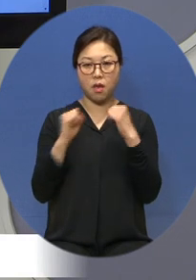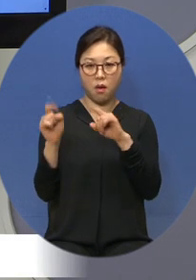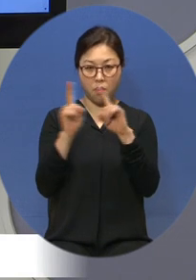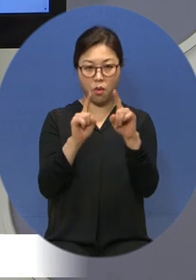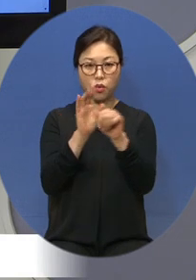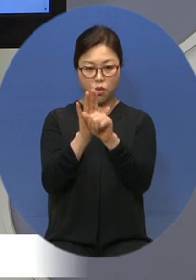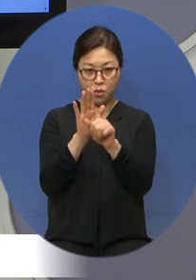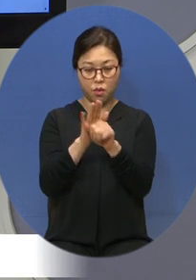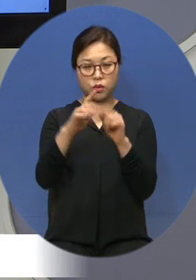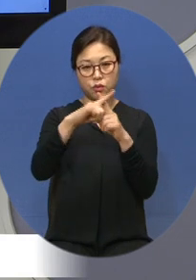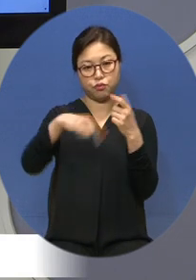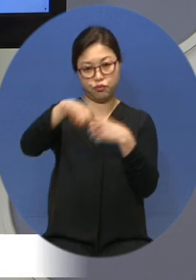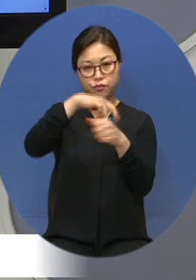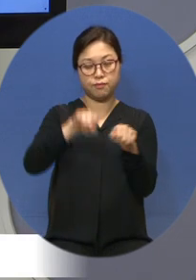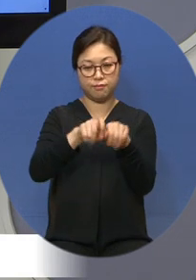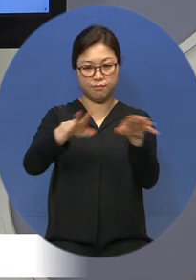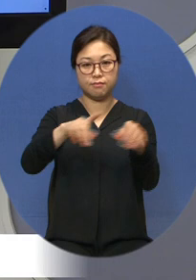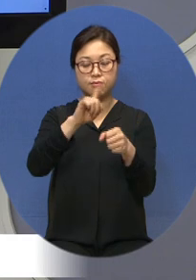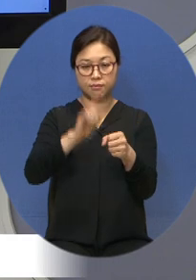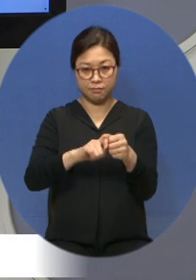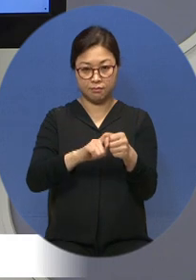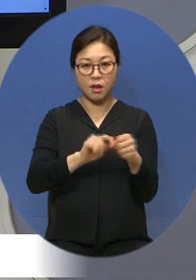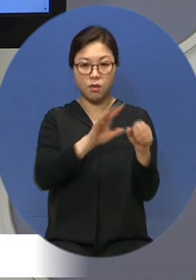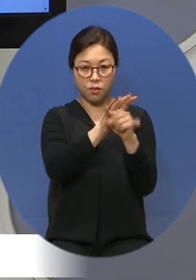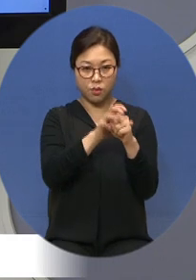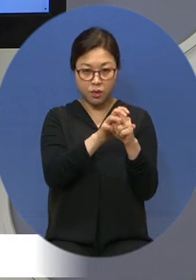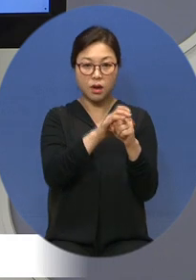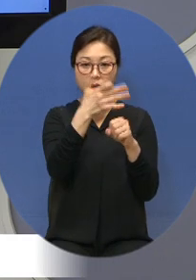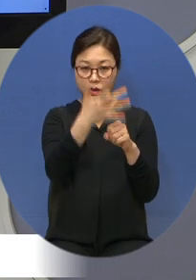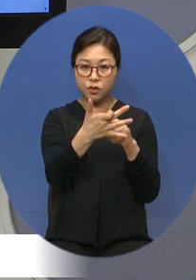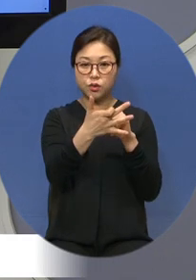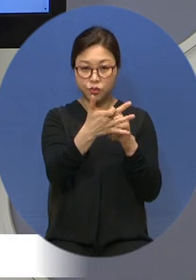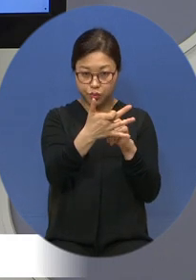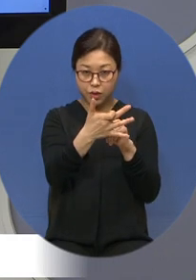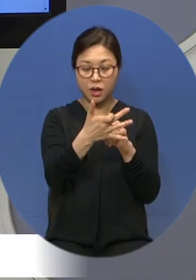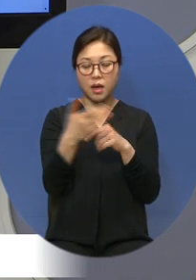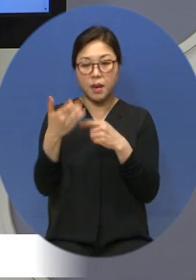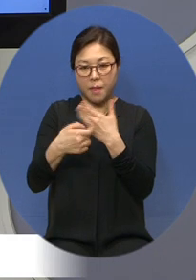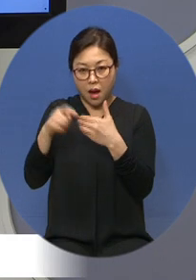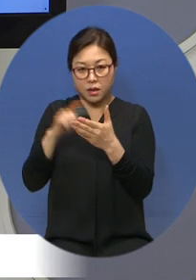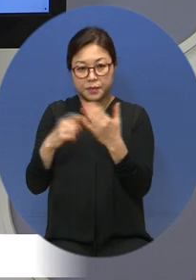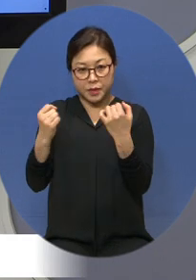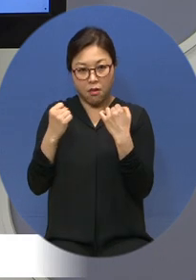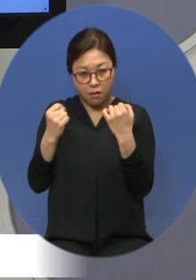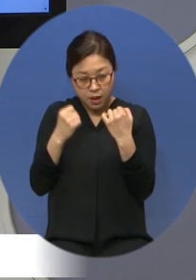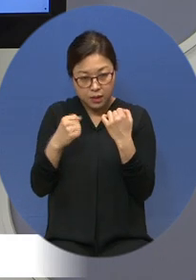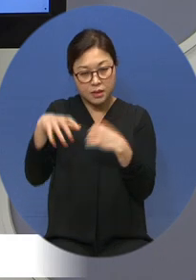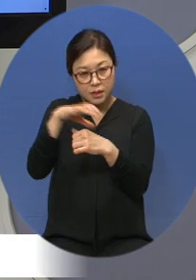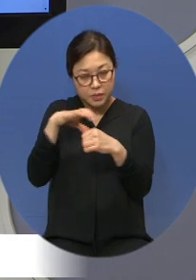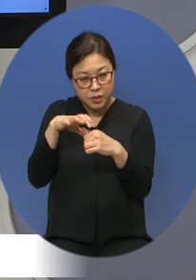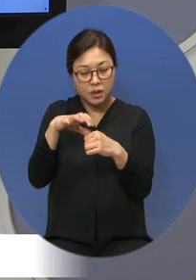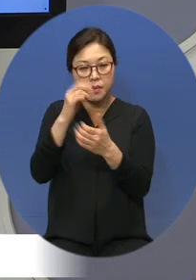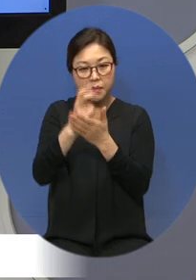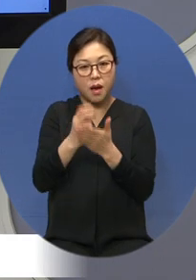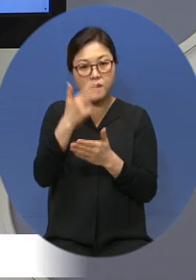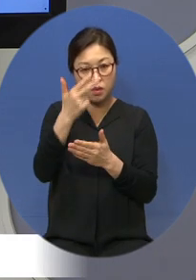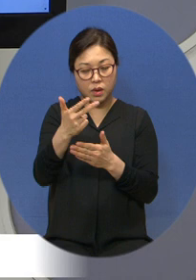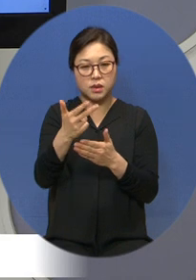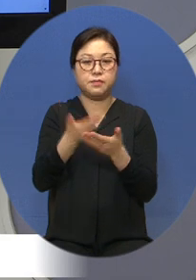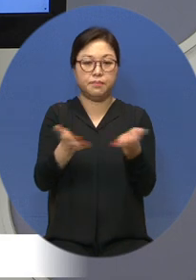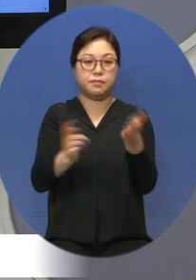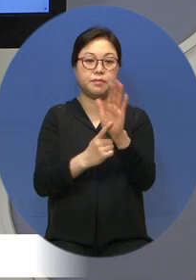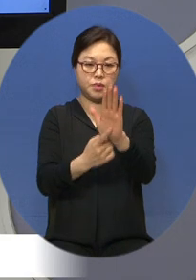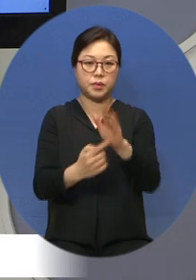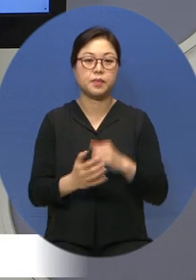긍정적인 분위기를 확산하기 위해 코론 알고 와 함께하는 마음 건강 지키는 7가지 수칙 을 배포합니다